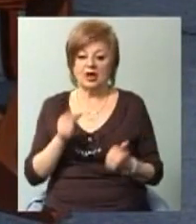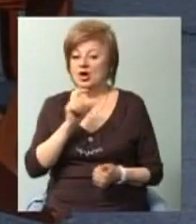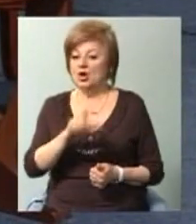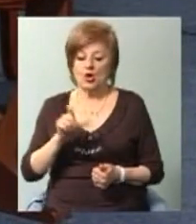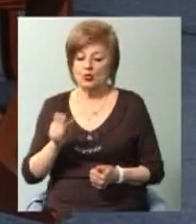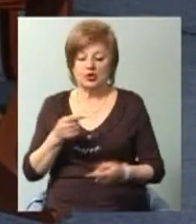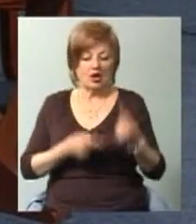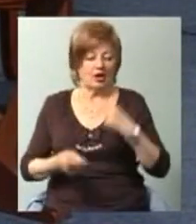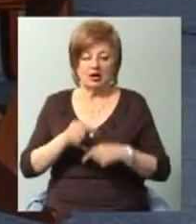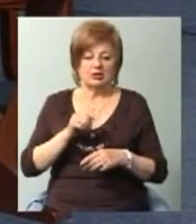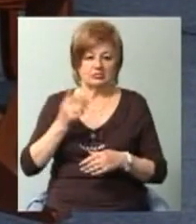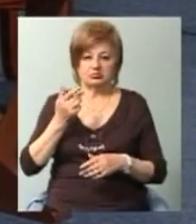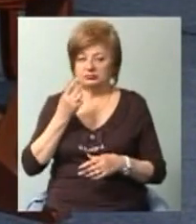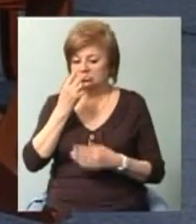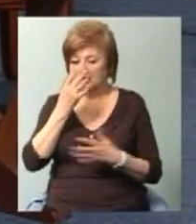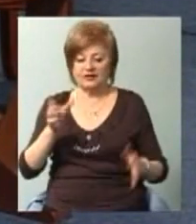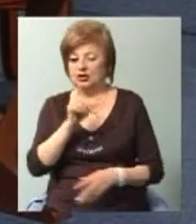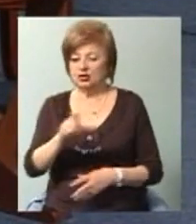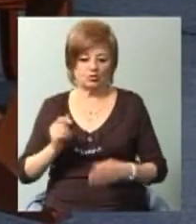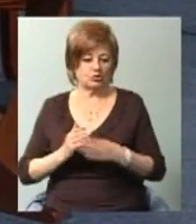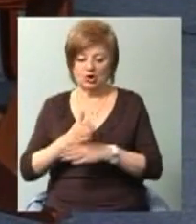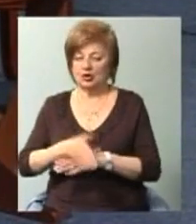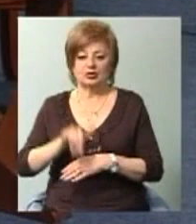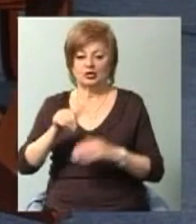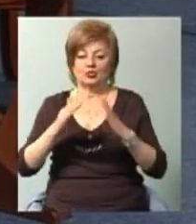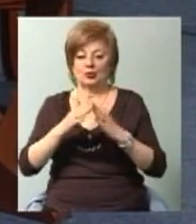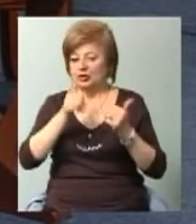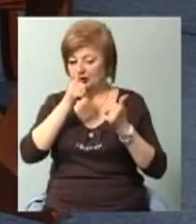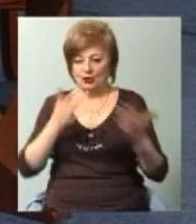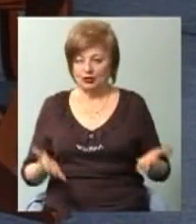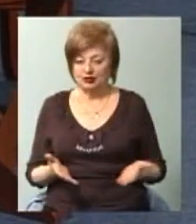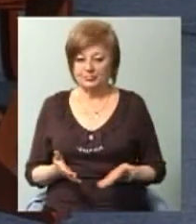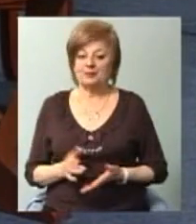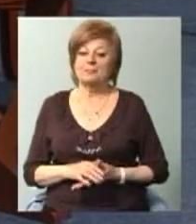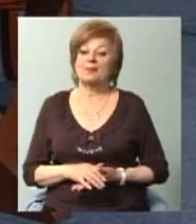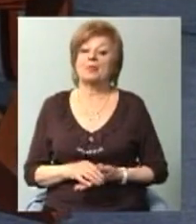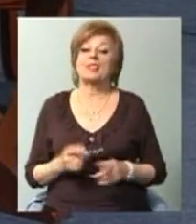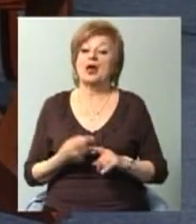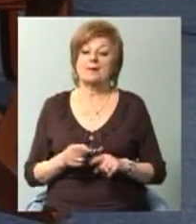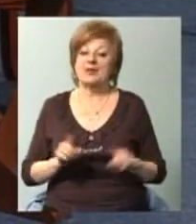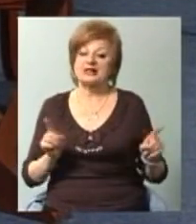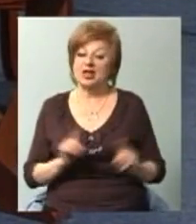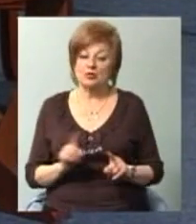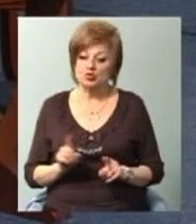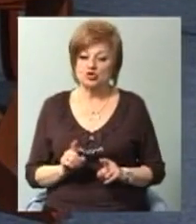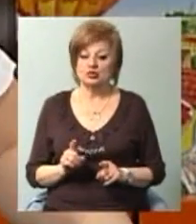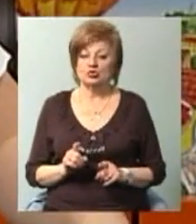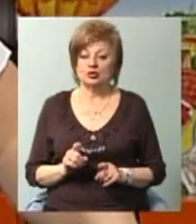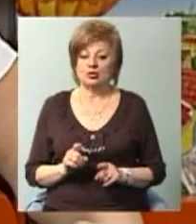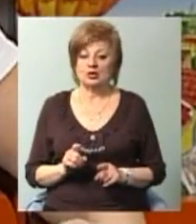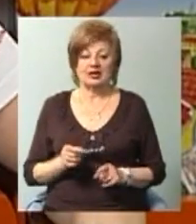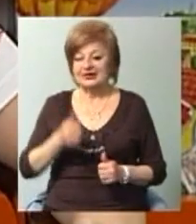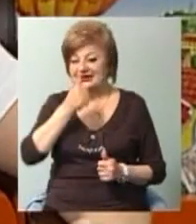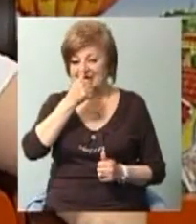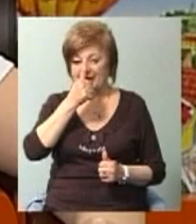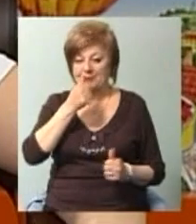вони взагалі вони не люблять людей і не хочуть з ними жити. Як гадаєш, чому? Тому що вони злі,